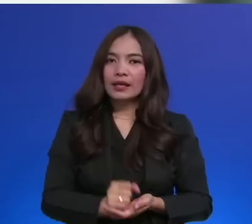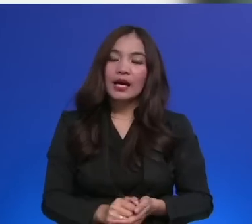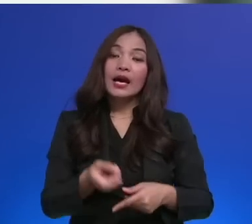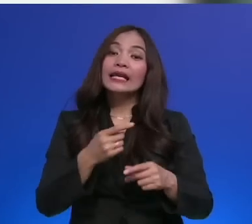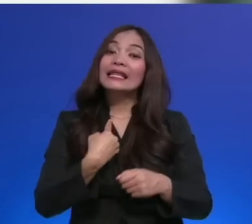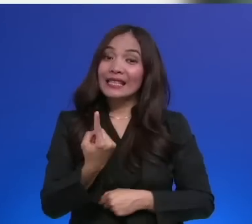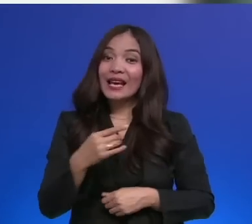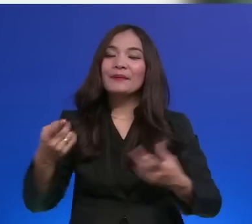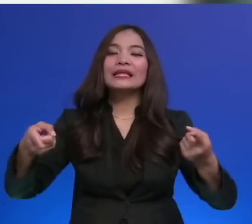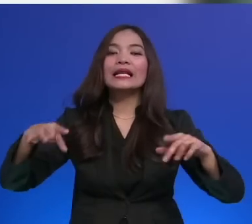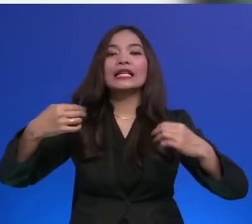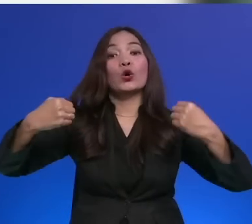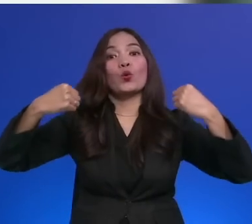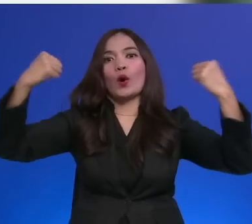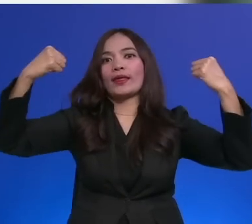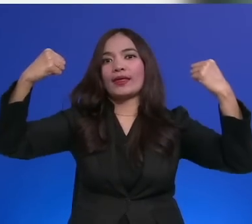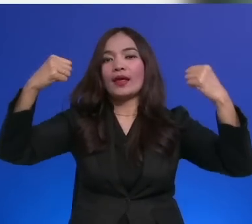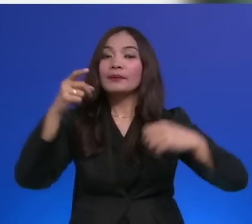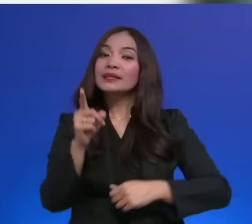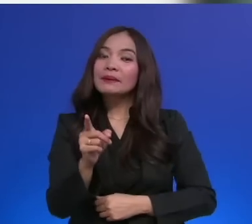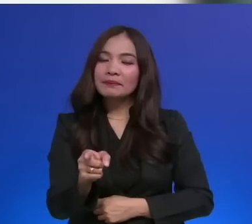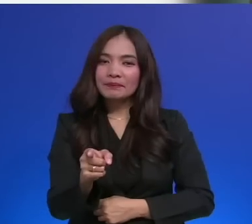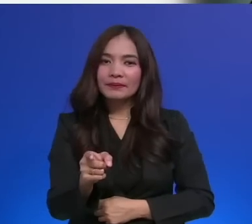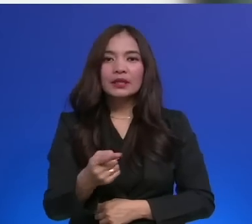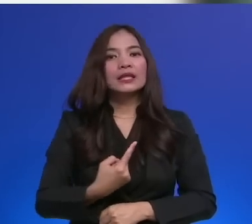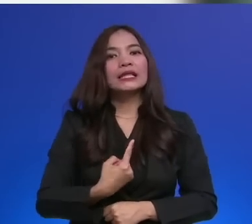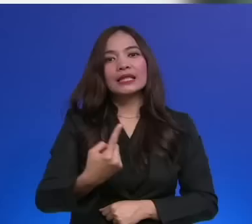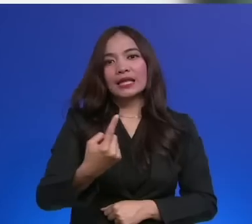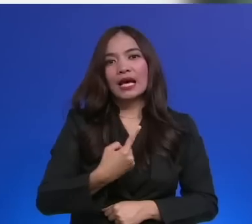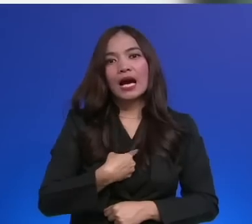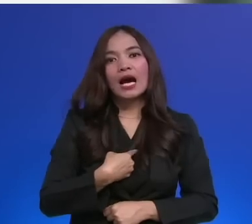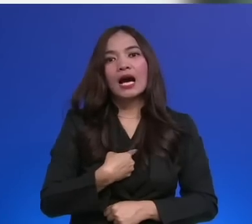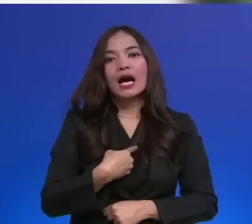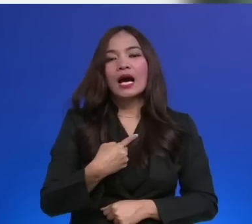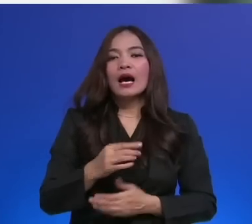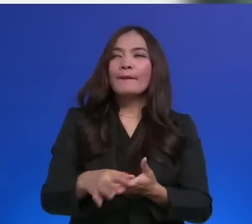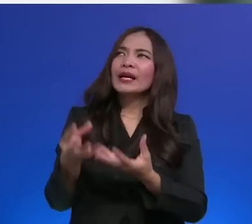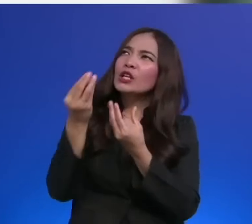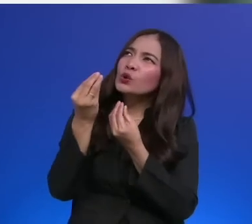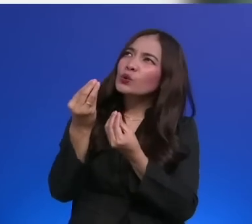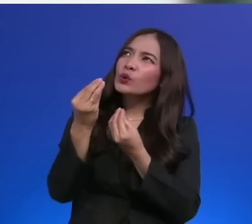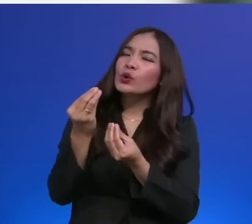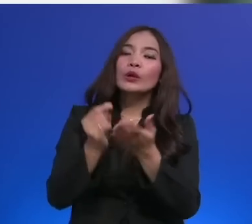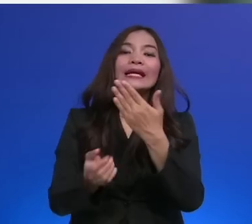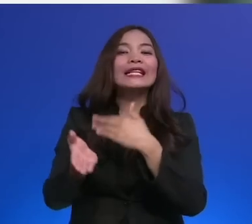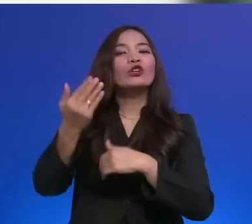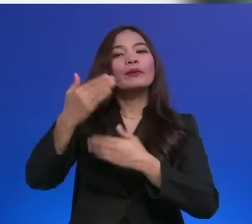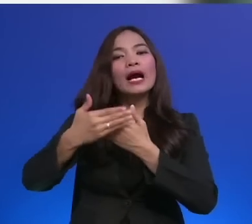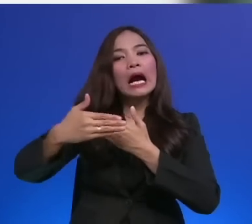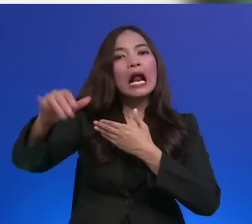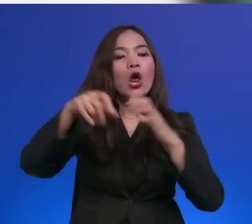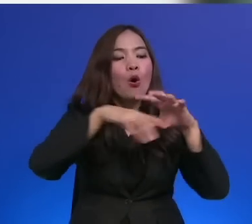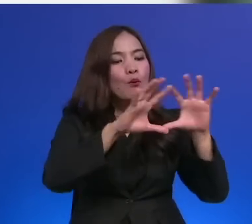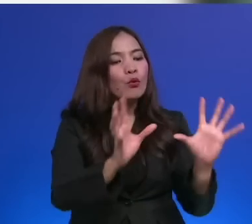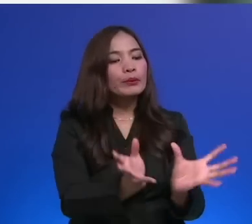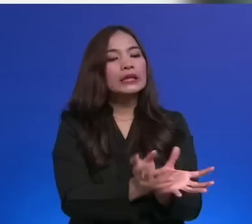menjadi kuat, ya, karena kita menyongsong kekekalan. Hidup di bumi ini